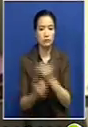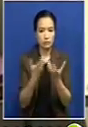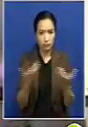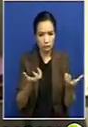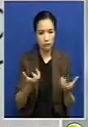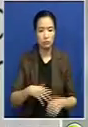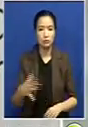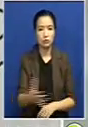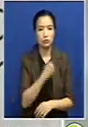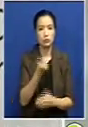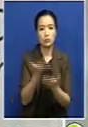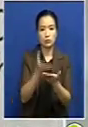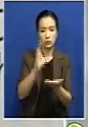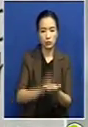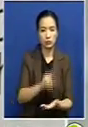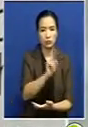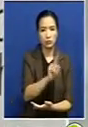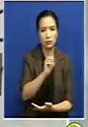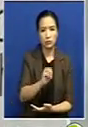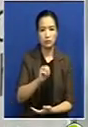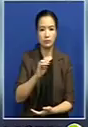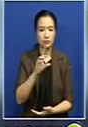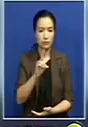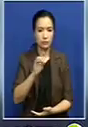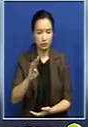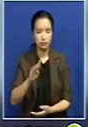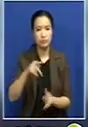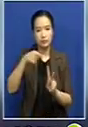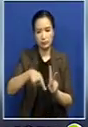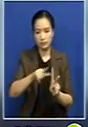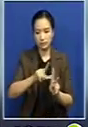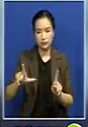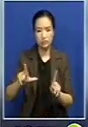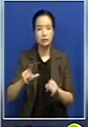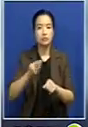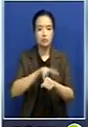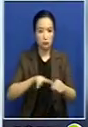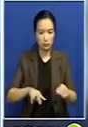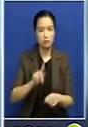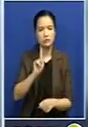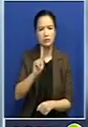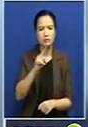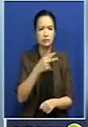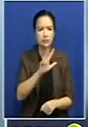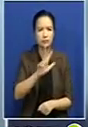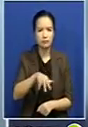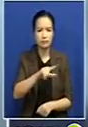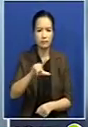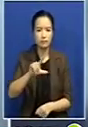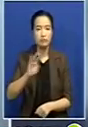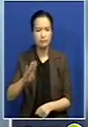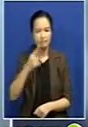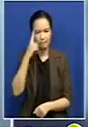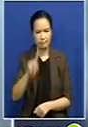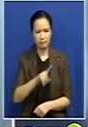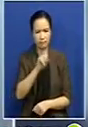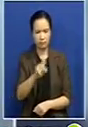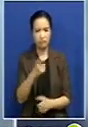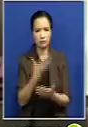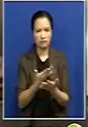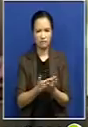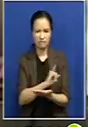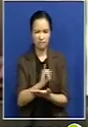จากกองทุนวัน MDB รวมกันกว่า 1,000 ล้านดอลลาร์หรือกว่า 33,000 ล้านบาทเนื่องจากต้องสงสัยว่ามีการฟ